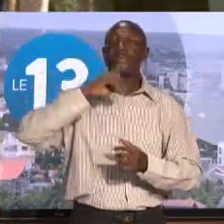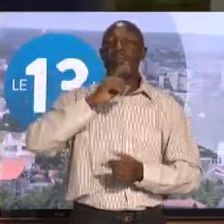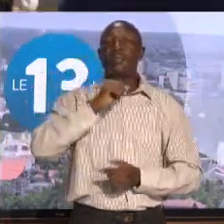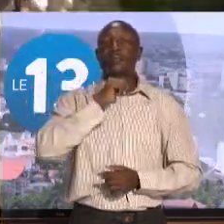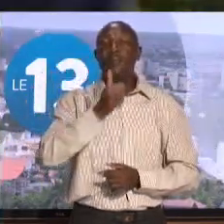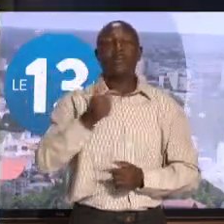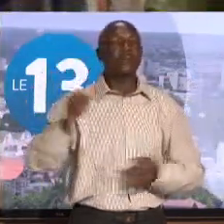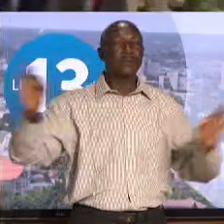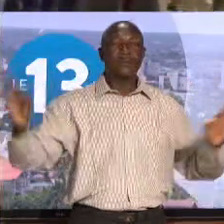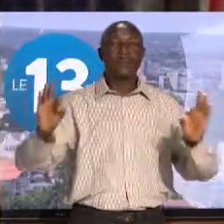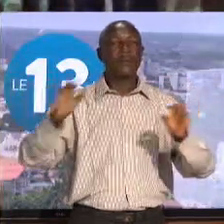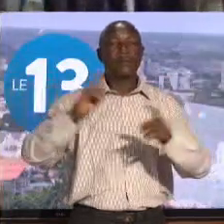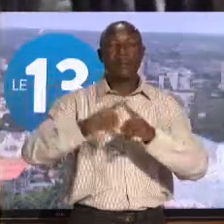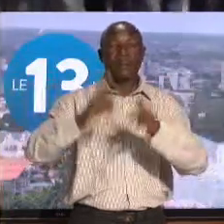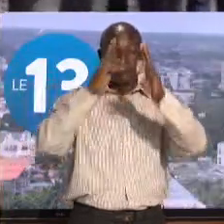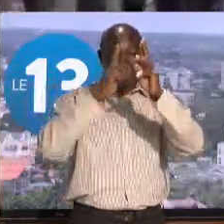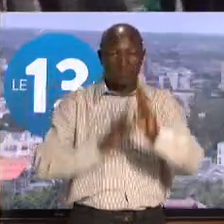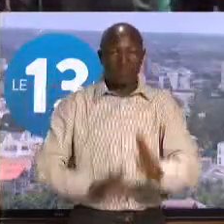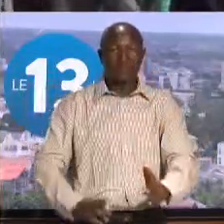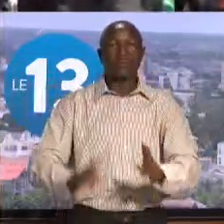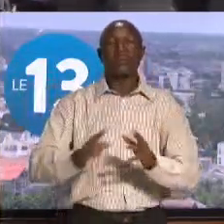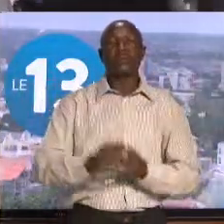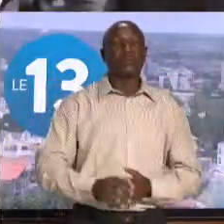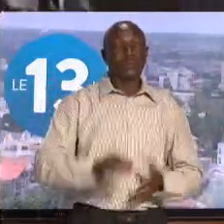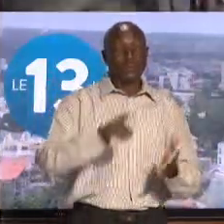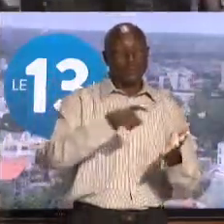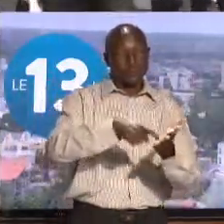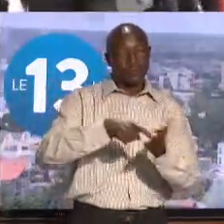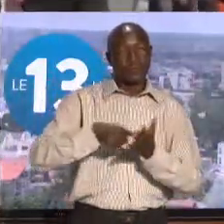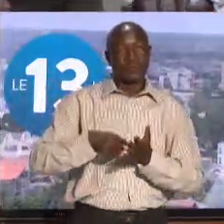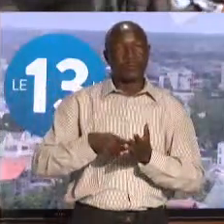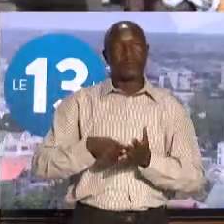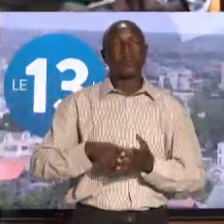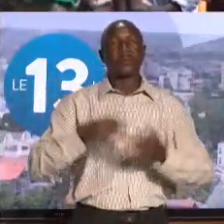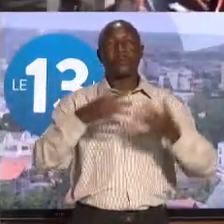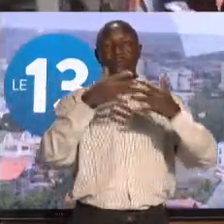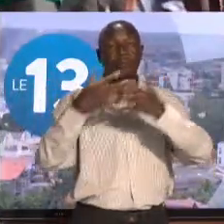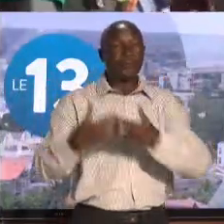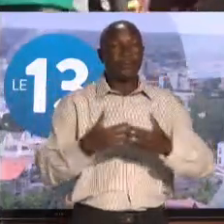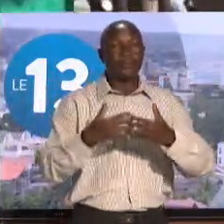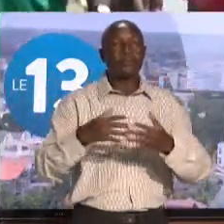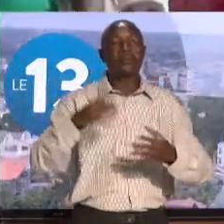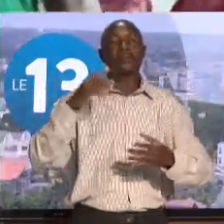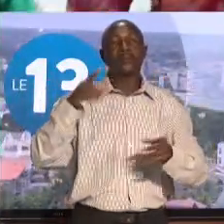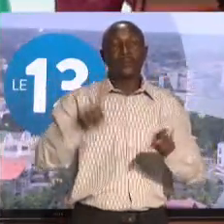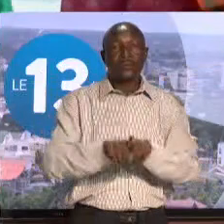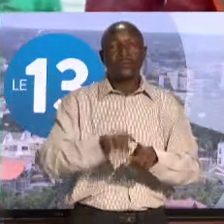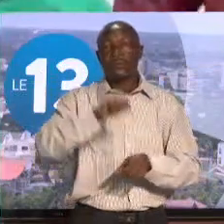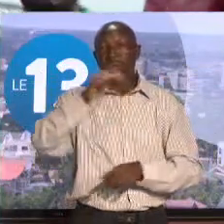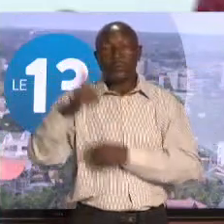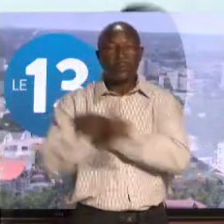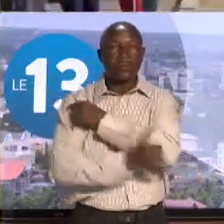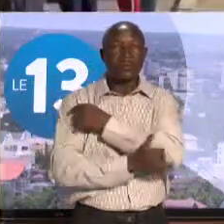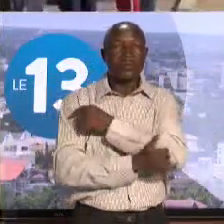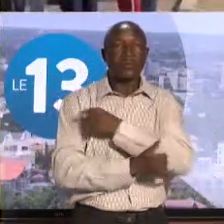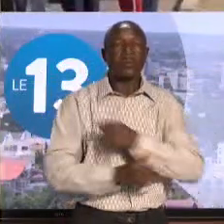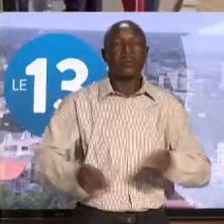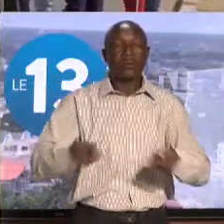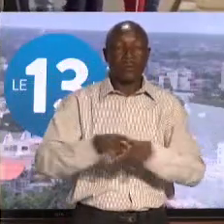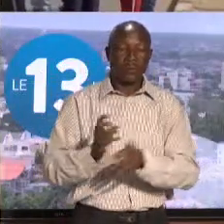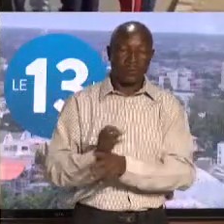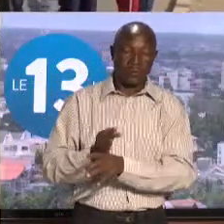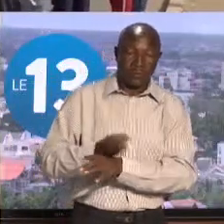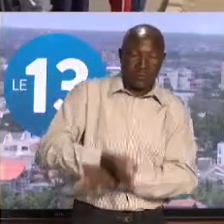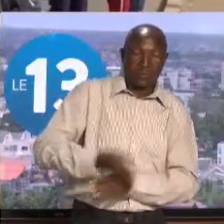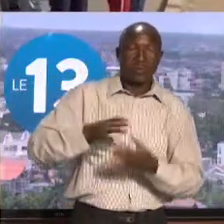une journée d'hommage et de protestation. Des États-Unis, le mouvement gagne d'autres pays. Sous la pression syndicale,